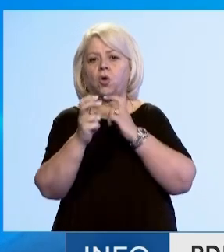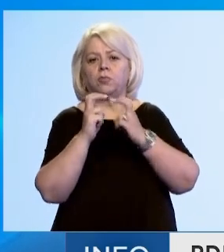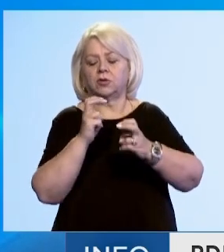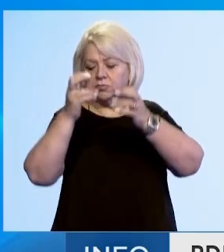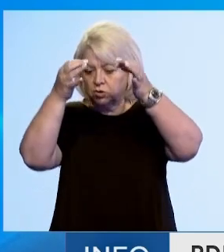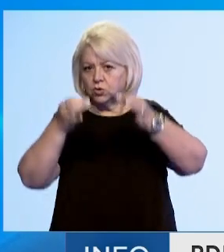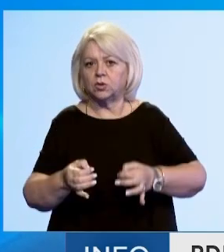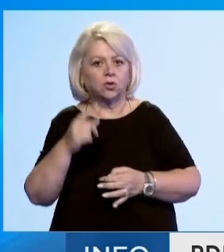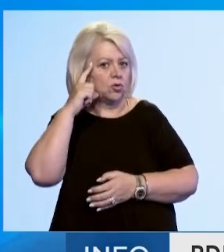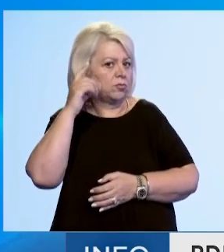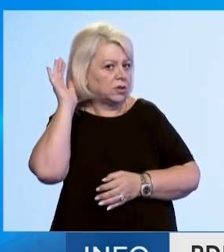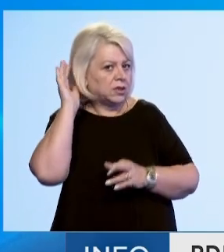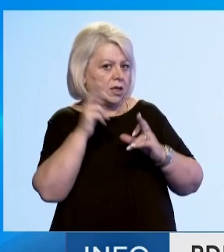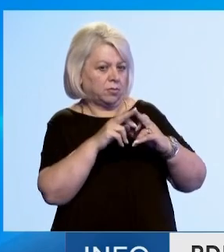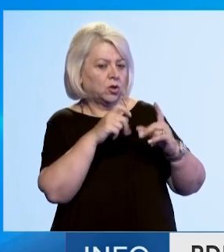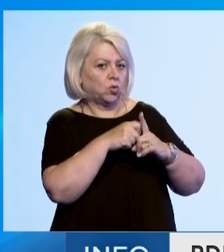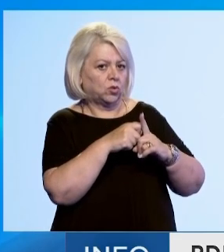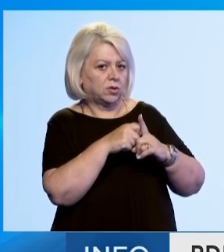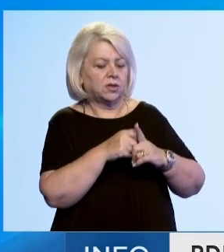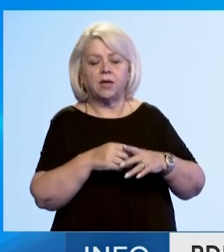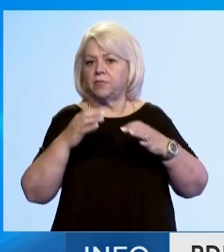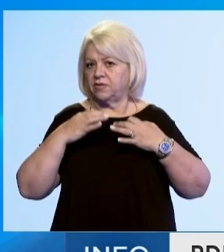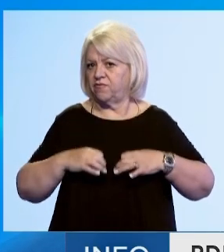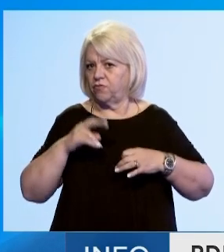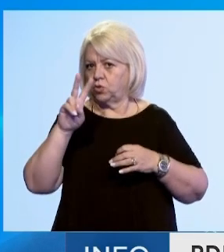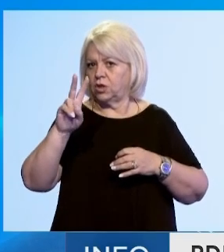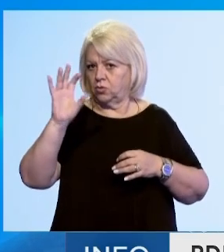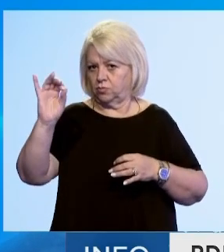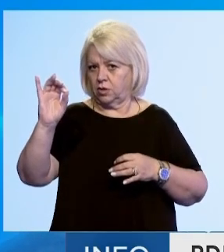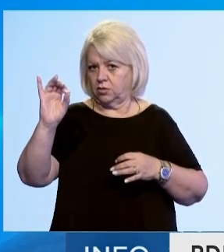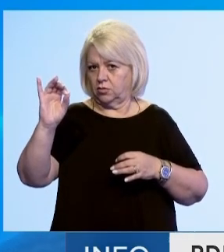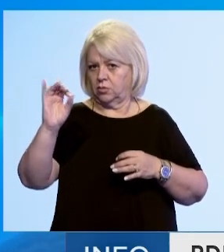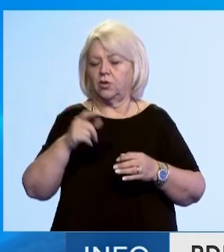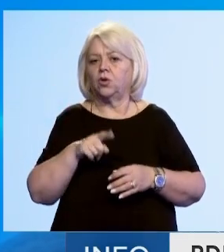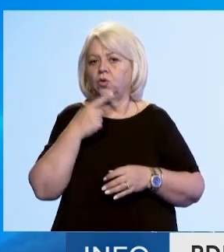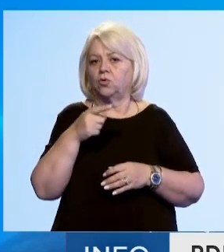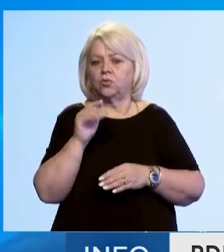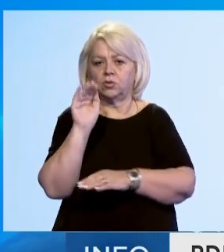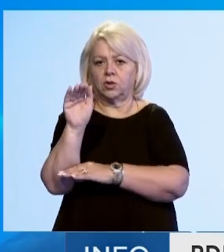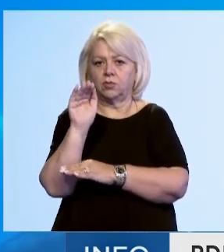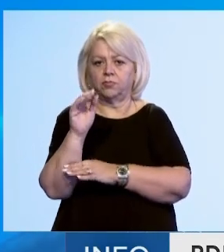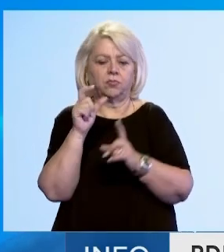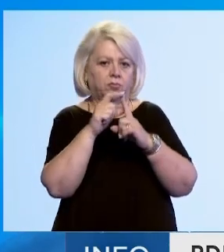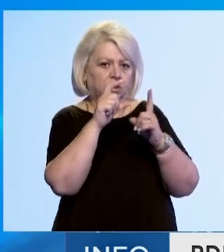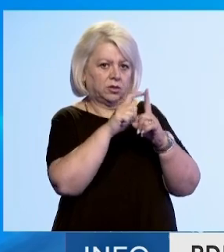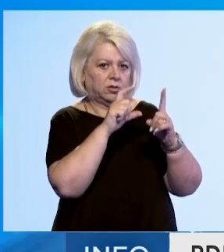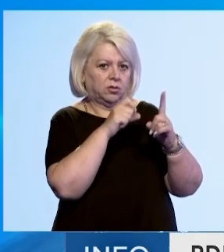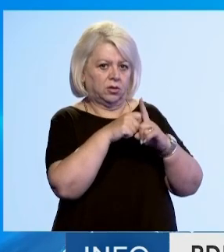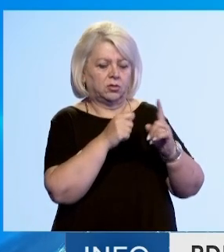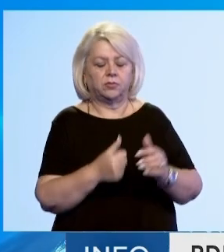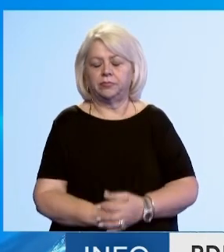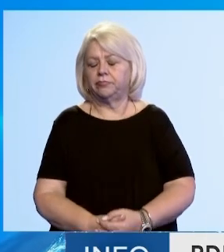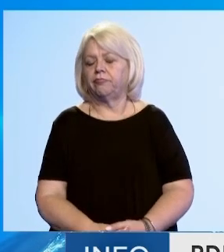zyrtar me kryeministrin Albin Kurti dhe me presidenten Vjosa Osmani, thuhet në njoftimin e PDK-s.